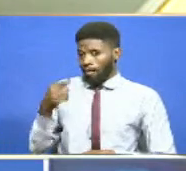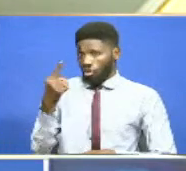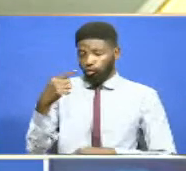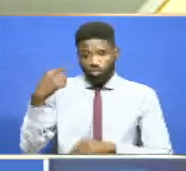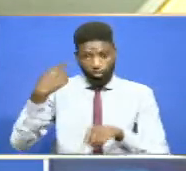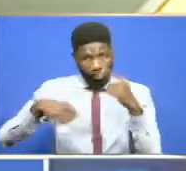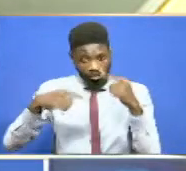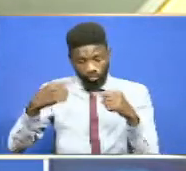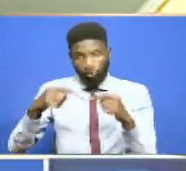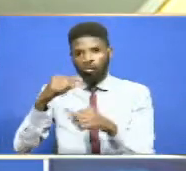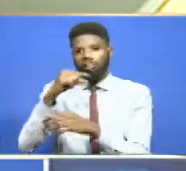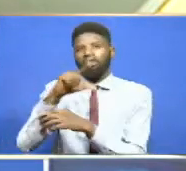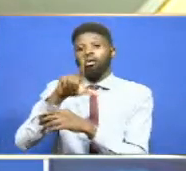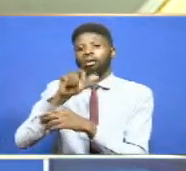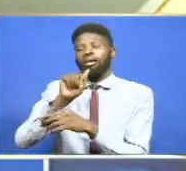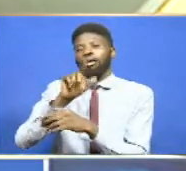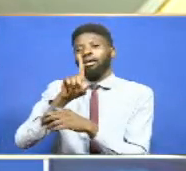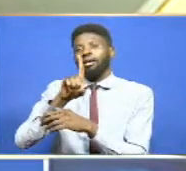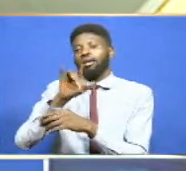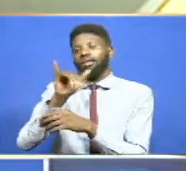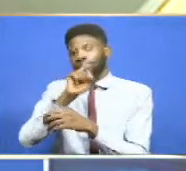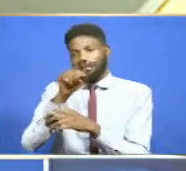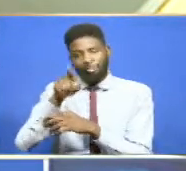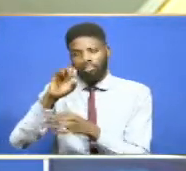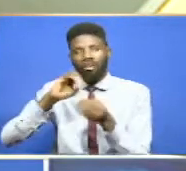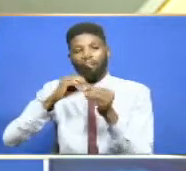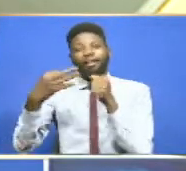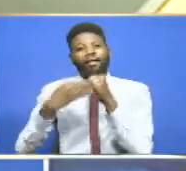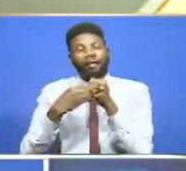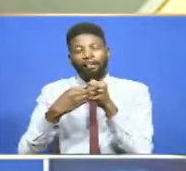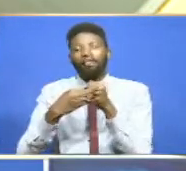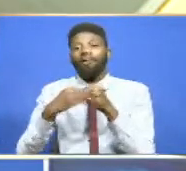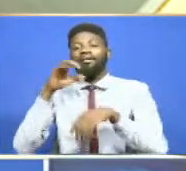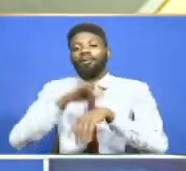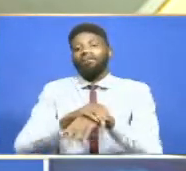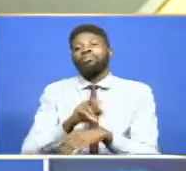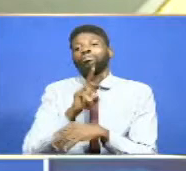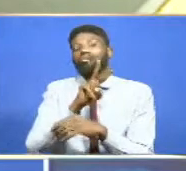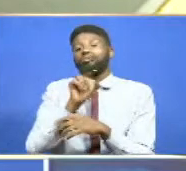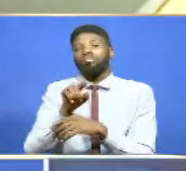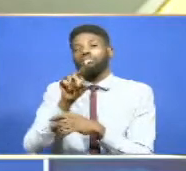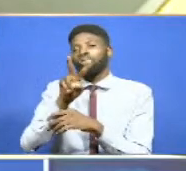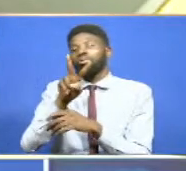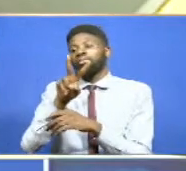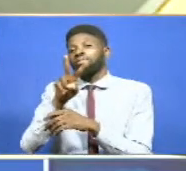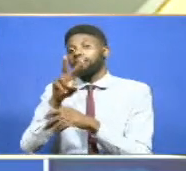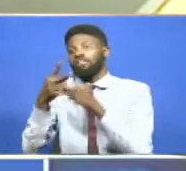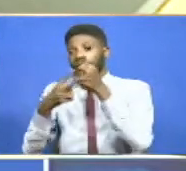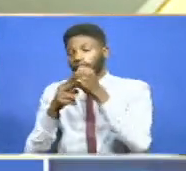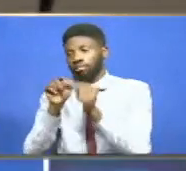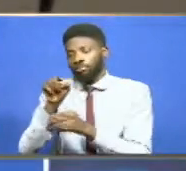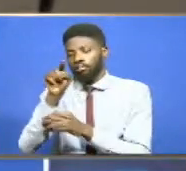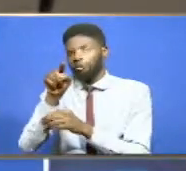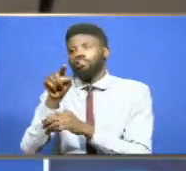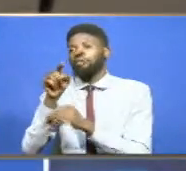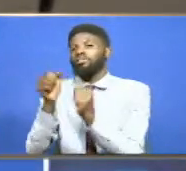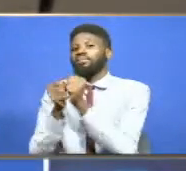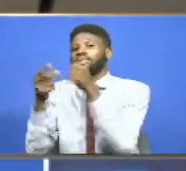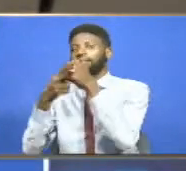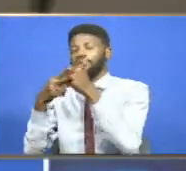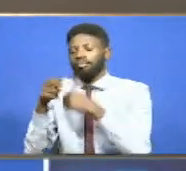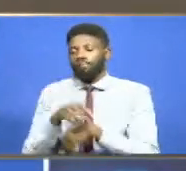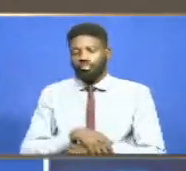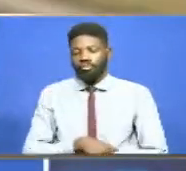Gladys Chesir alimaliza katika nafasi ya 8 kwa muda wa saa 2 dakika 28 na sekunde 17.